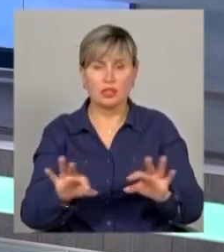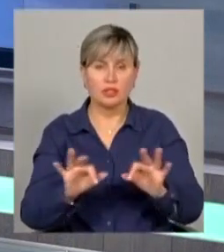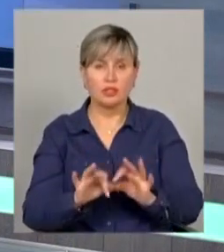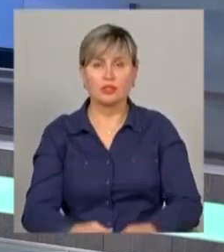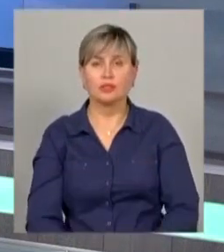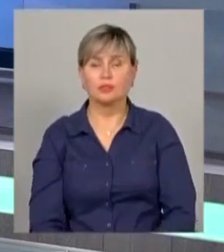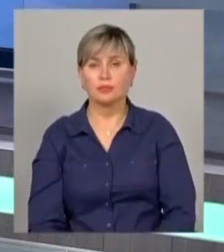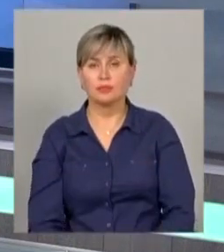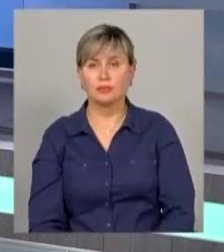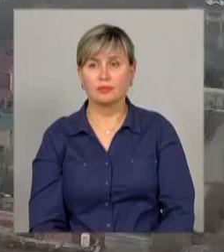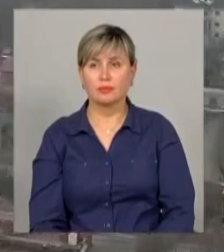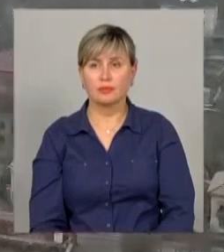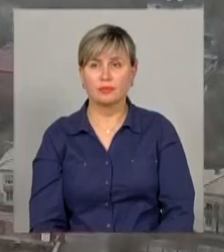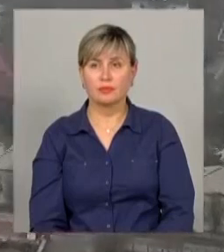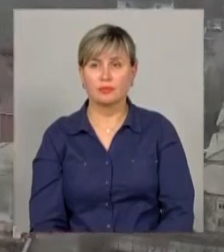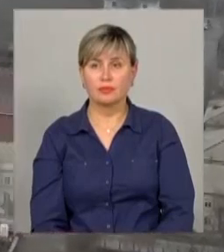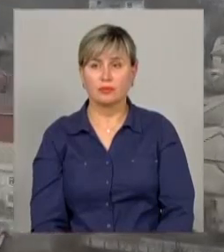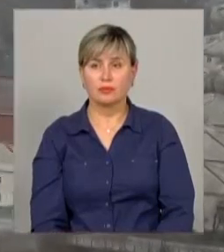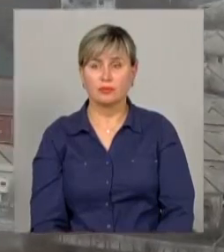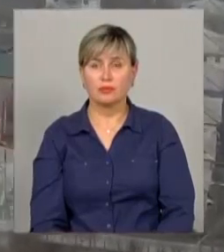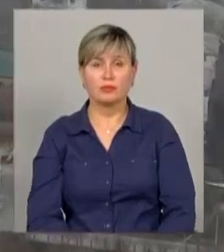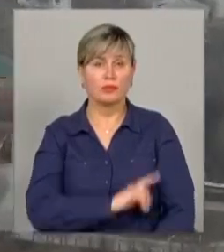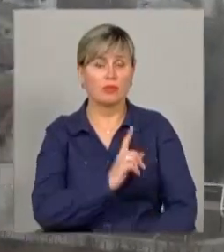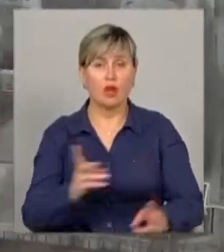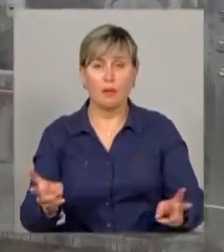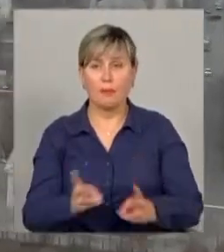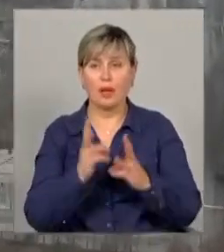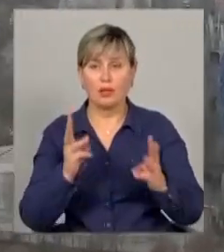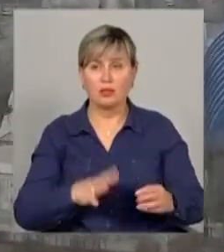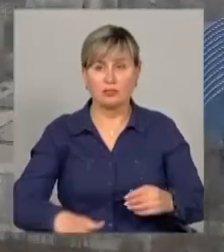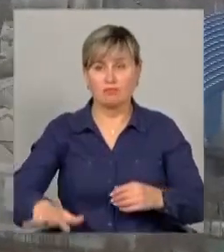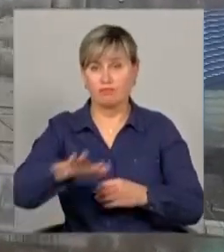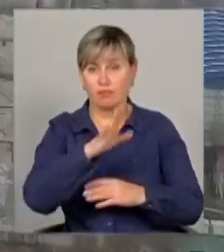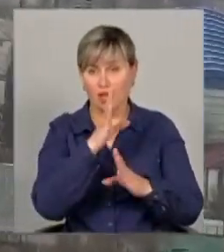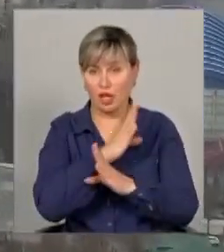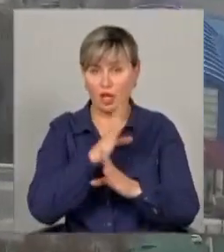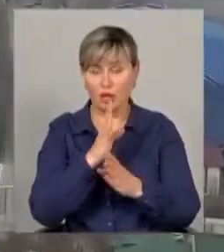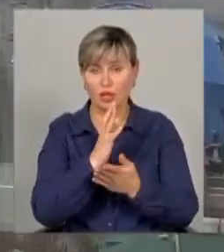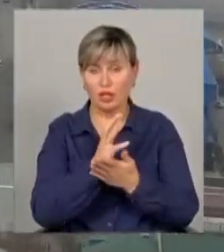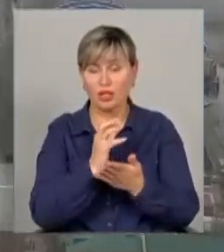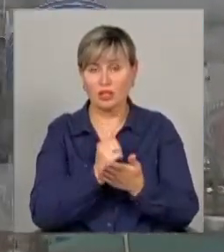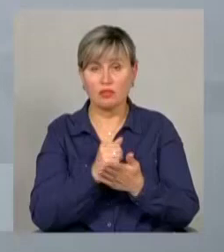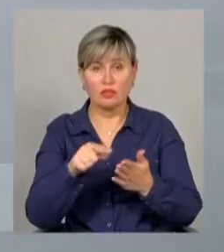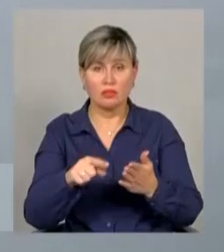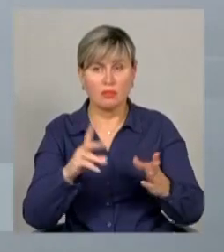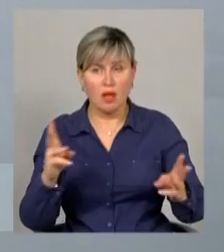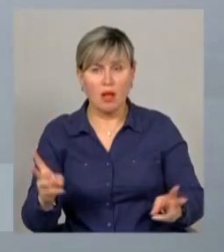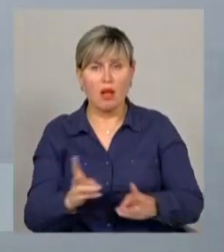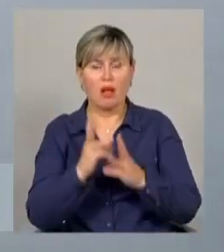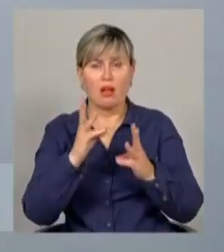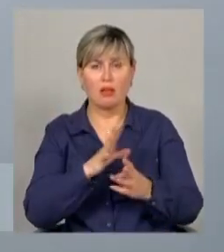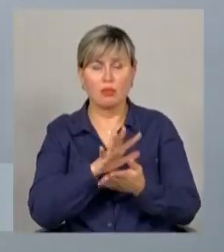Дина Жанабекова. Мощный пожар охватил территорию Акжаикского природного резервата. Бушующее пламя